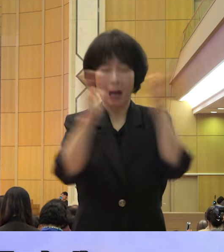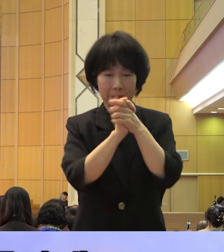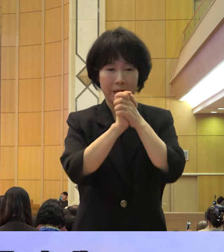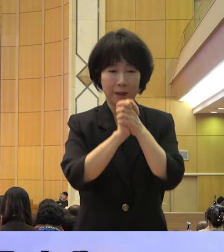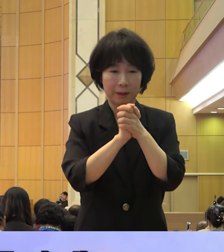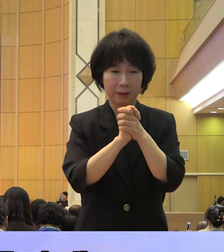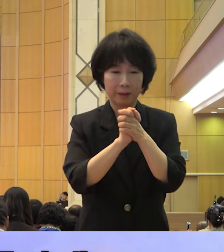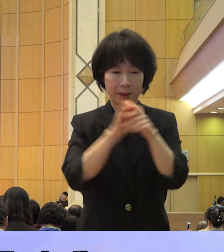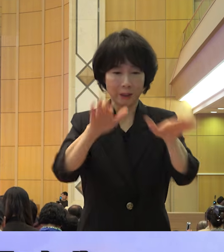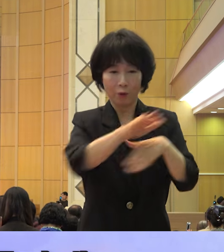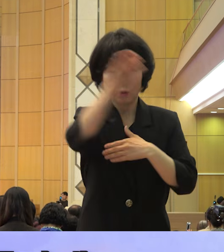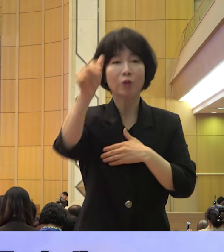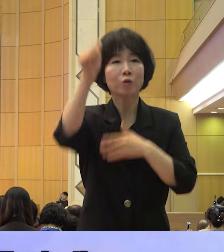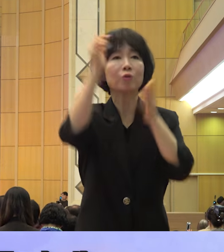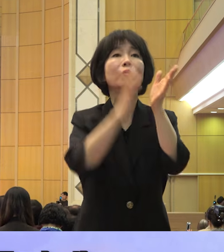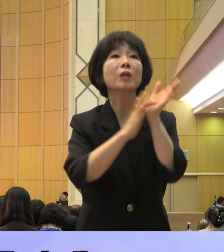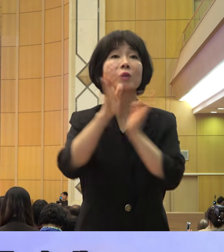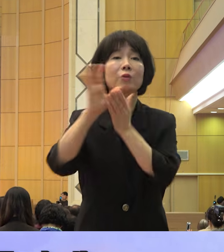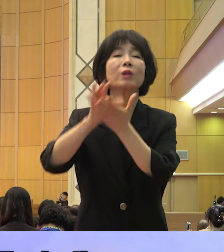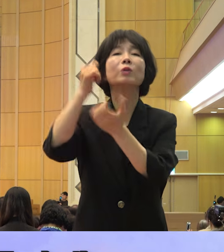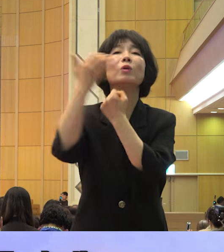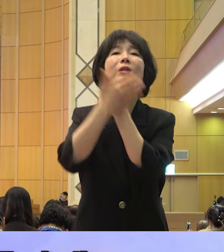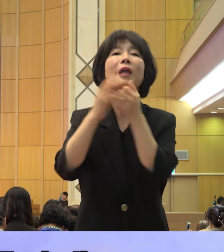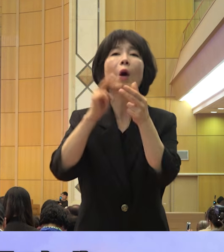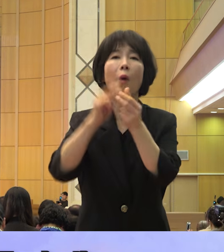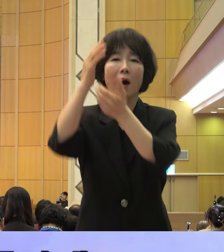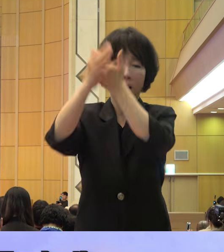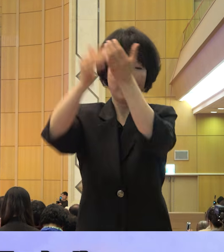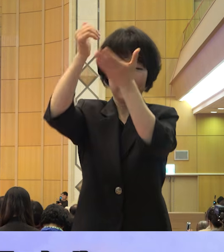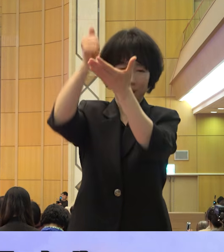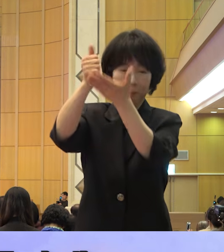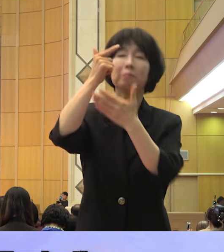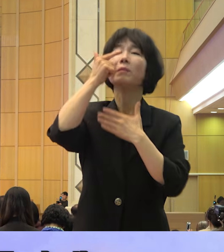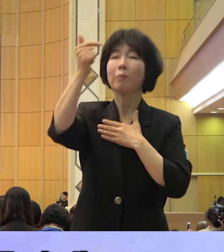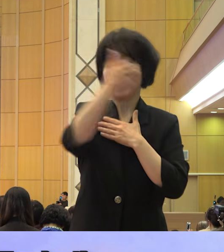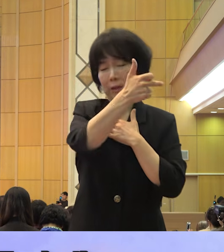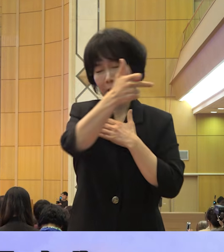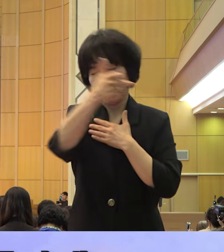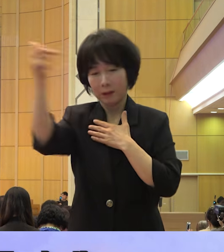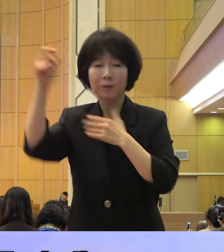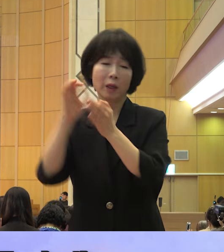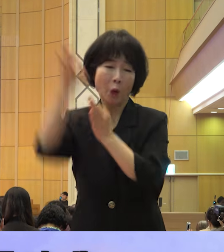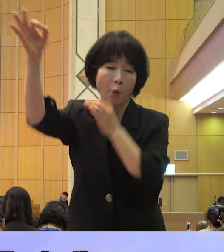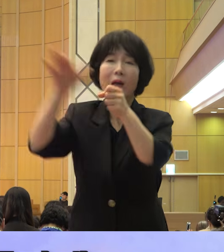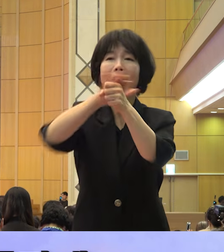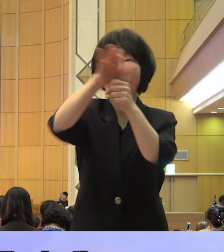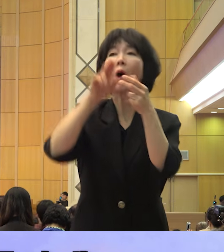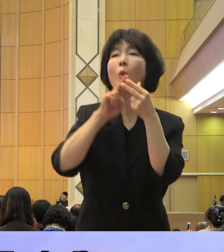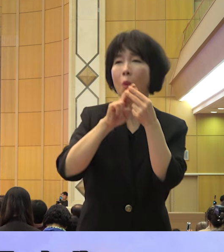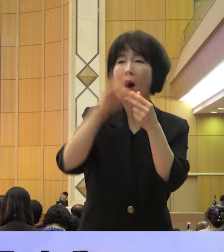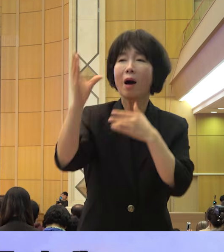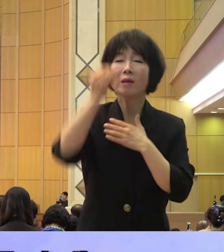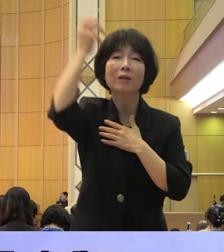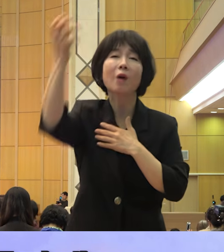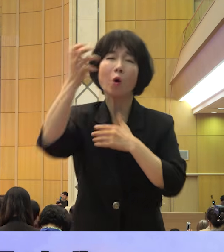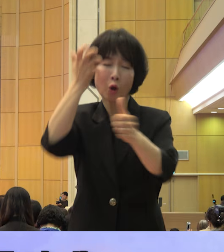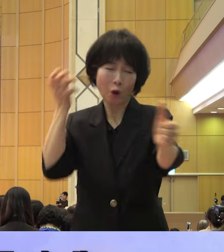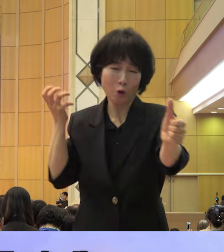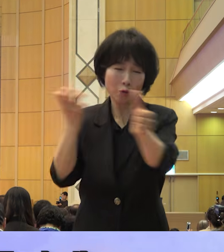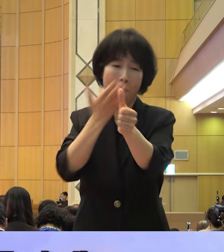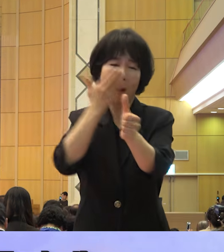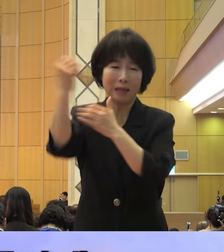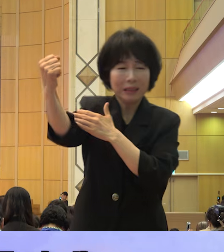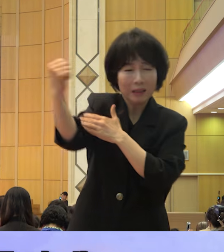충만할지어다. 이제는 우리 주 예수 그리스도의 은혜와 하나님 아버지의 크고 영원한 사랑과 성령의